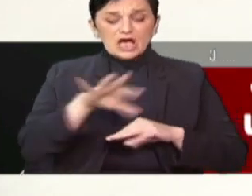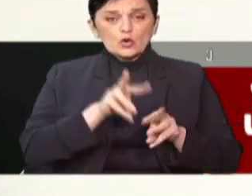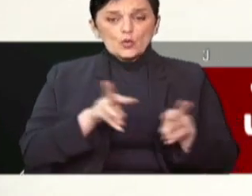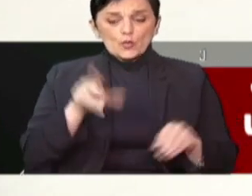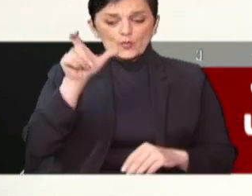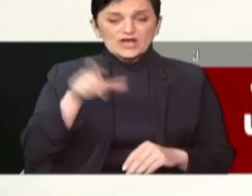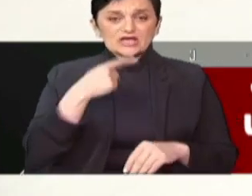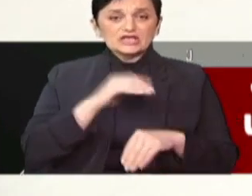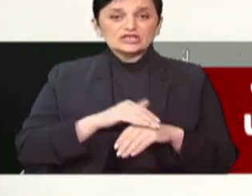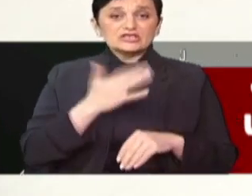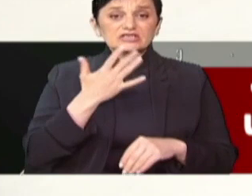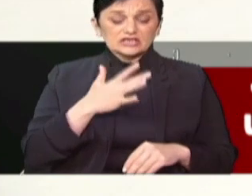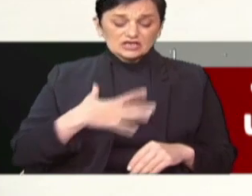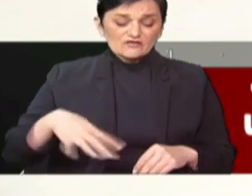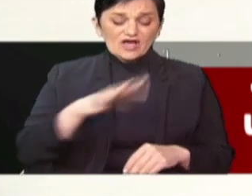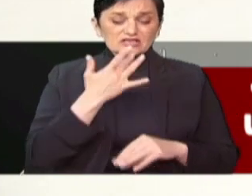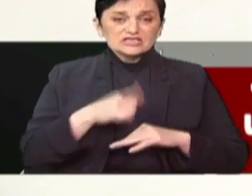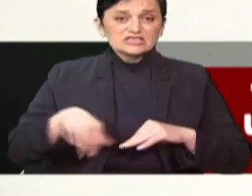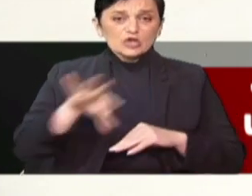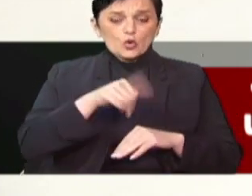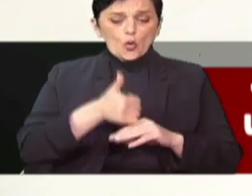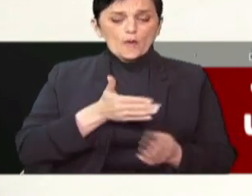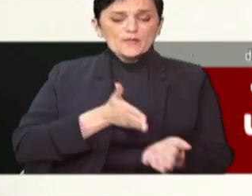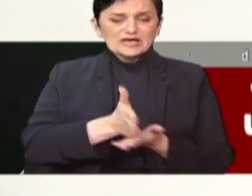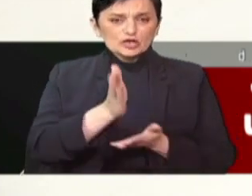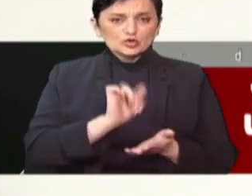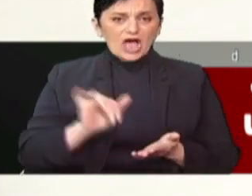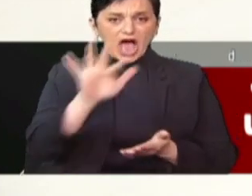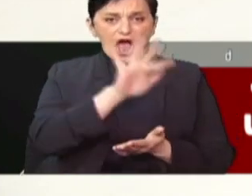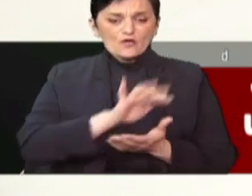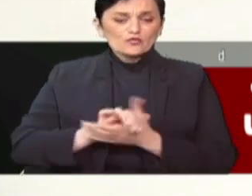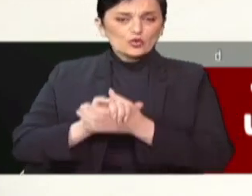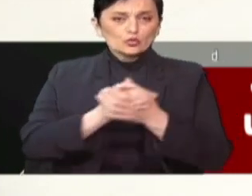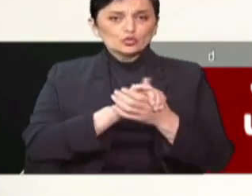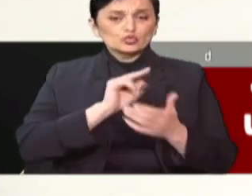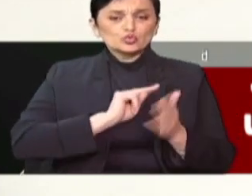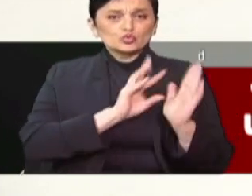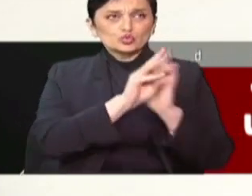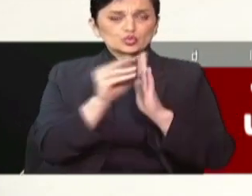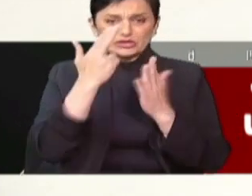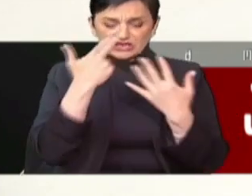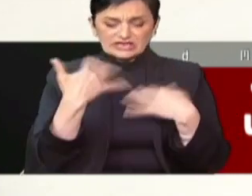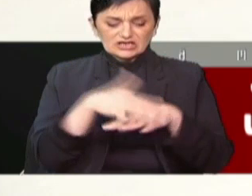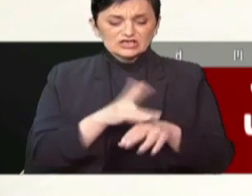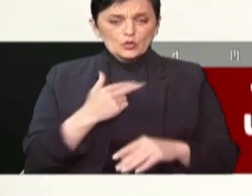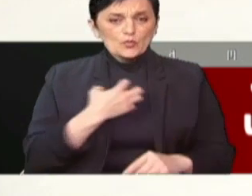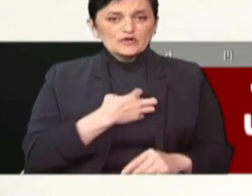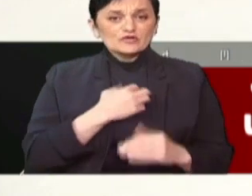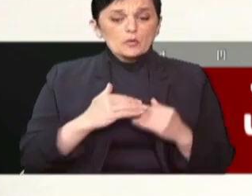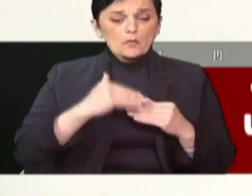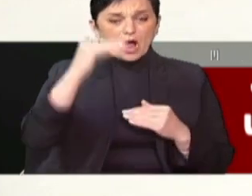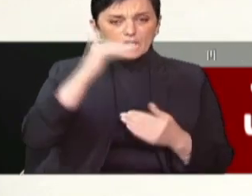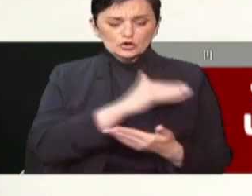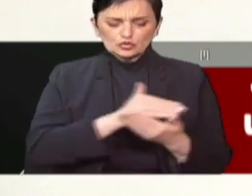რომ ქვეყნის საგარეო პოლიტიკის პრიორიტეტი არის სწორედ ევროკავშირში და ევროატლანტიკურ სტრუქტურებში ინტეგრაცია და მნიშვნელოვანი არის ამ მაღალი